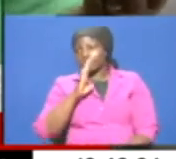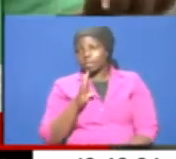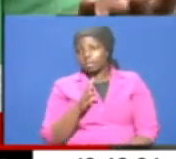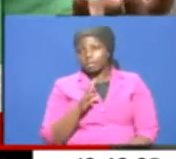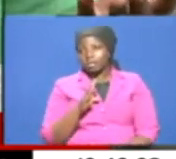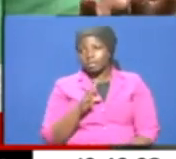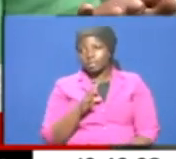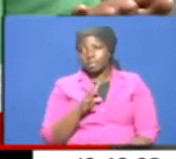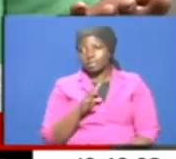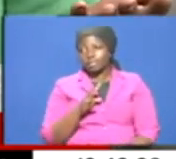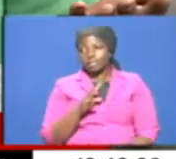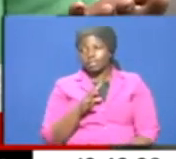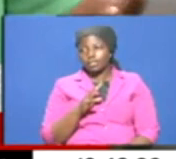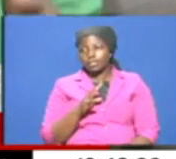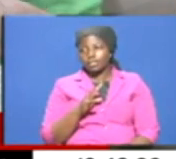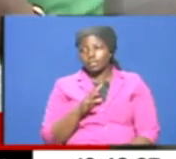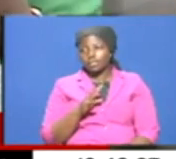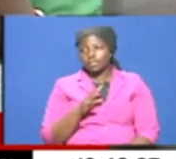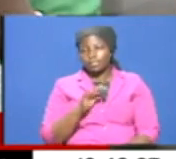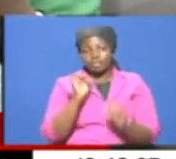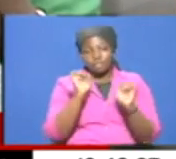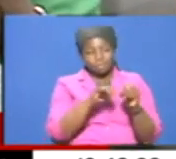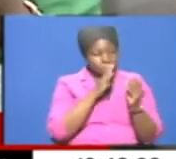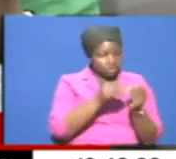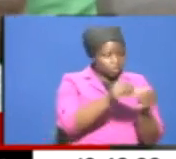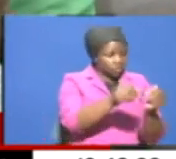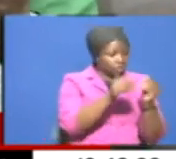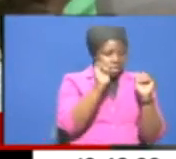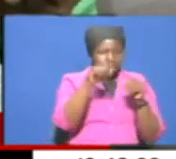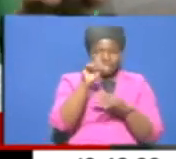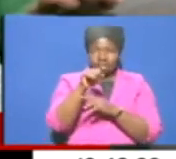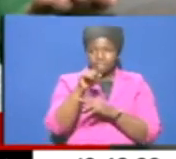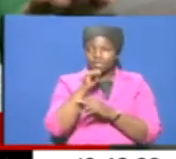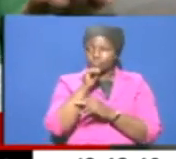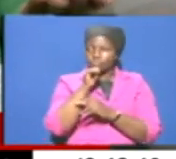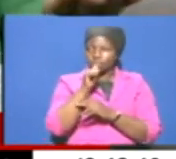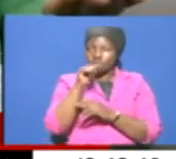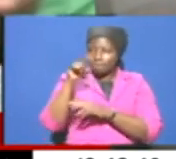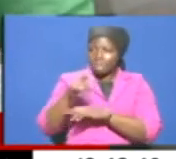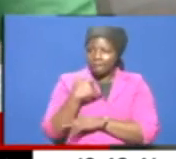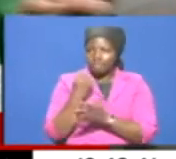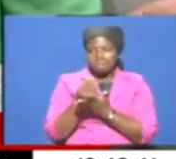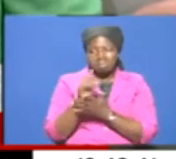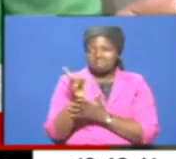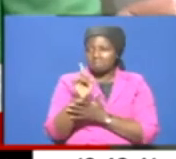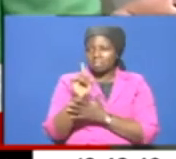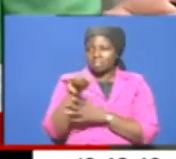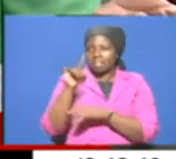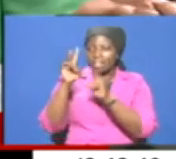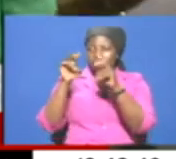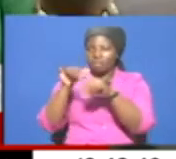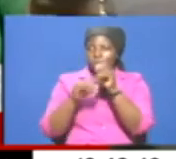sinaweza fanya kushughulikiwa. Kunaweza kushughulikiwa. Na si na zile lazima uwe na pesa. It's just an issue of creating